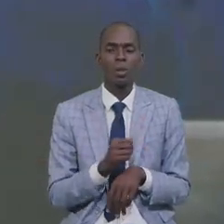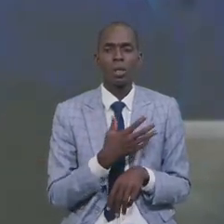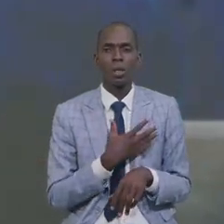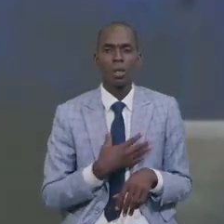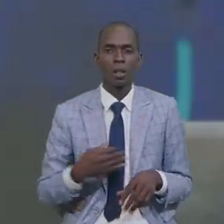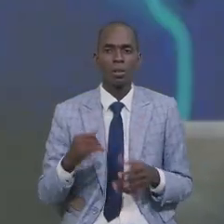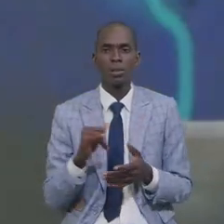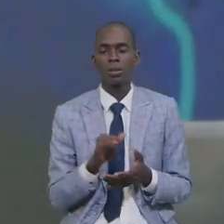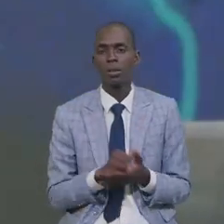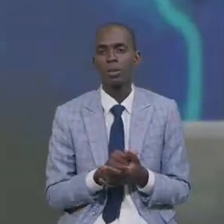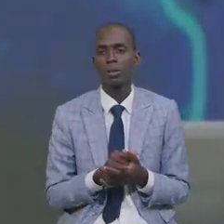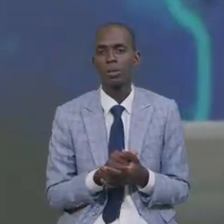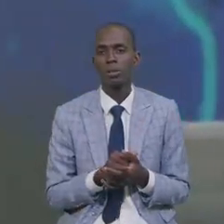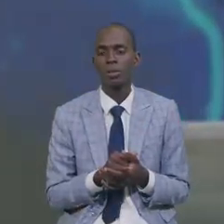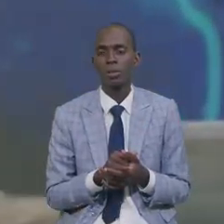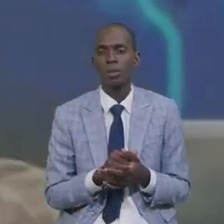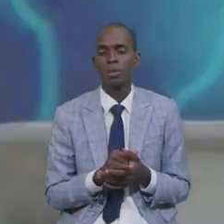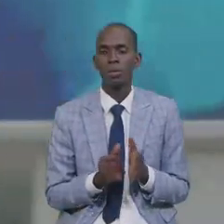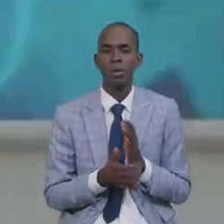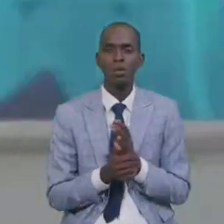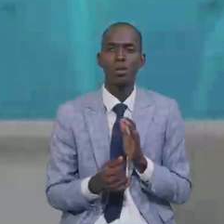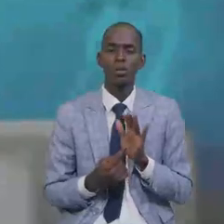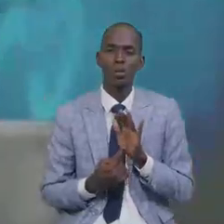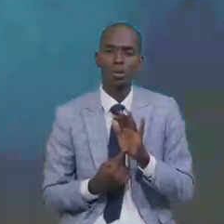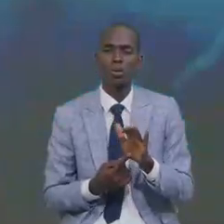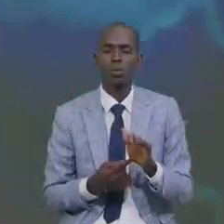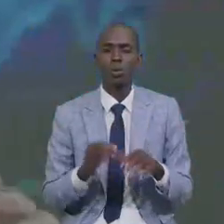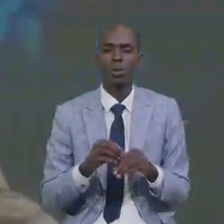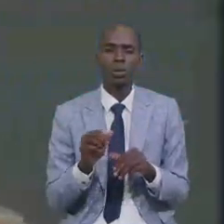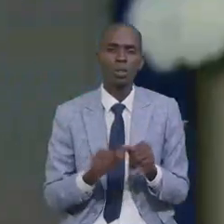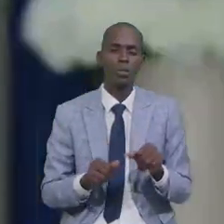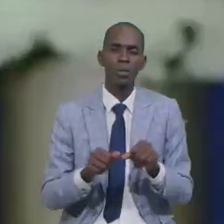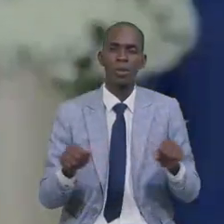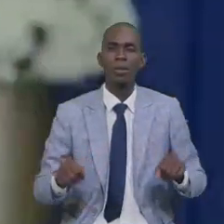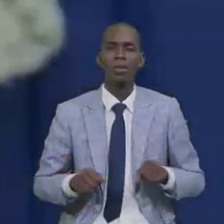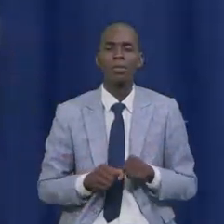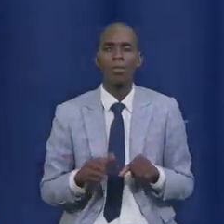cette maîtrise, je la manifeste dans tous les domaines.